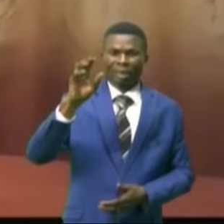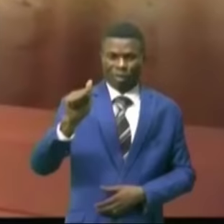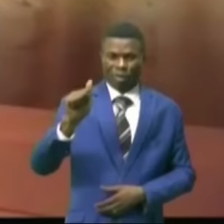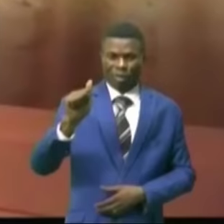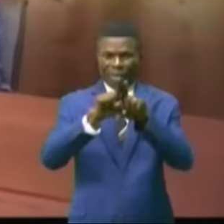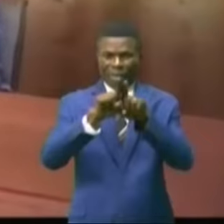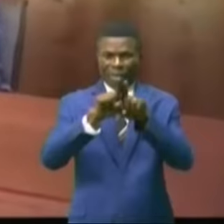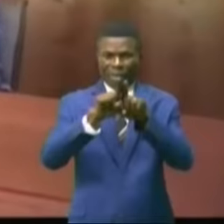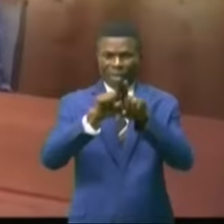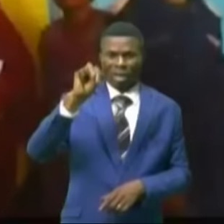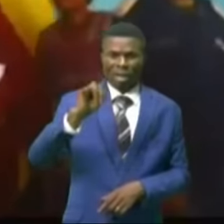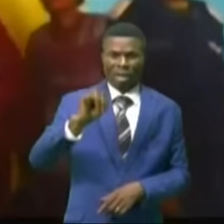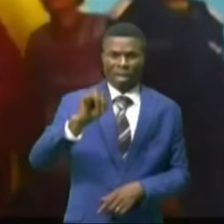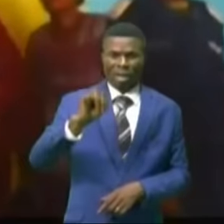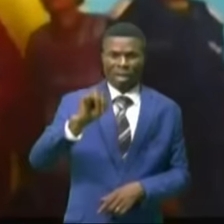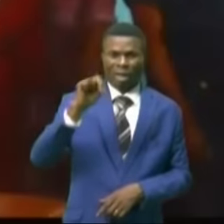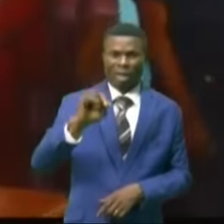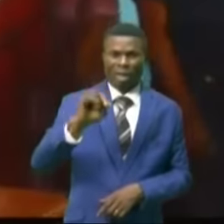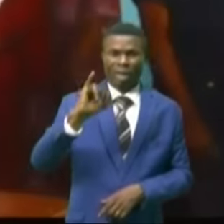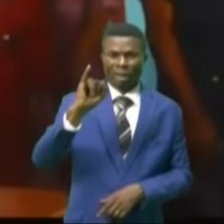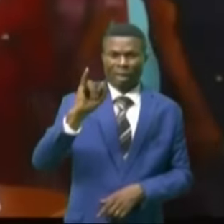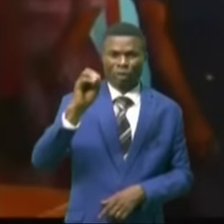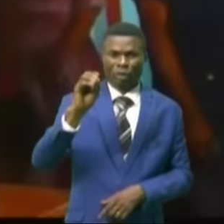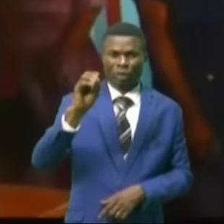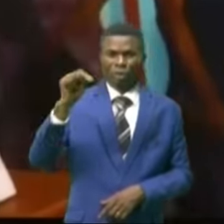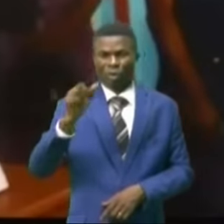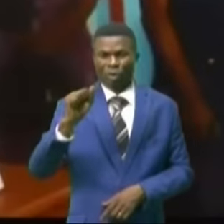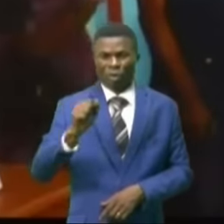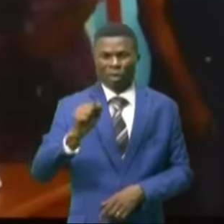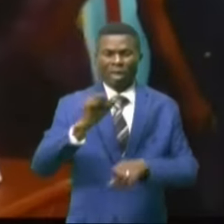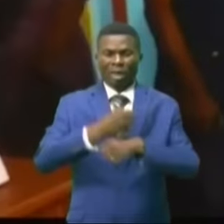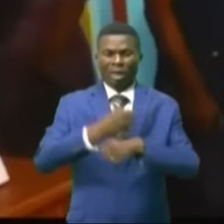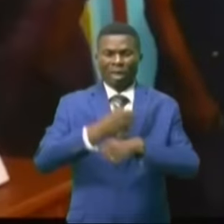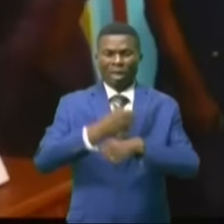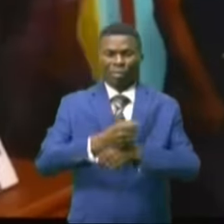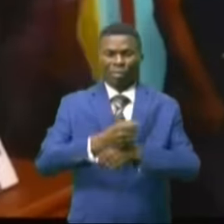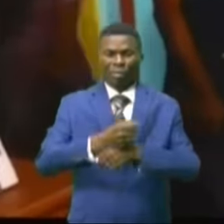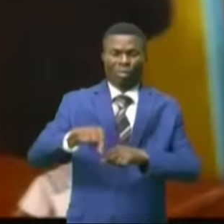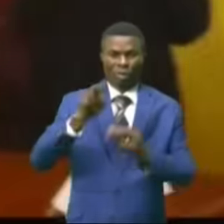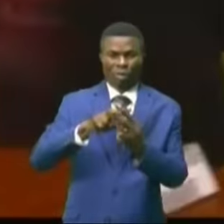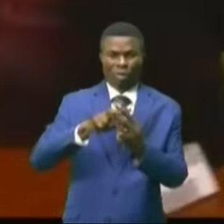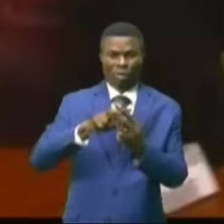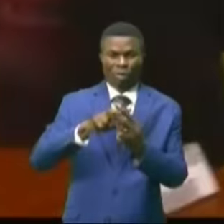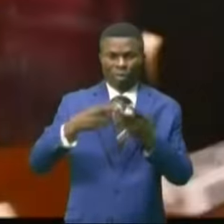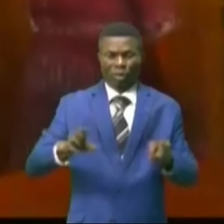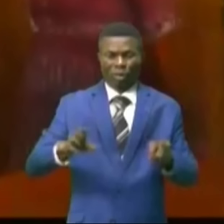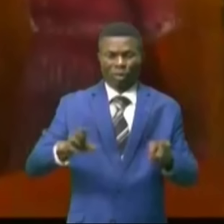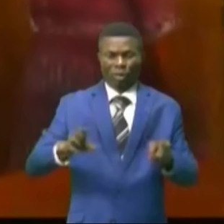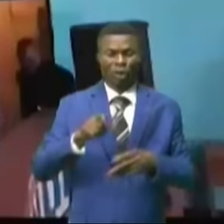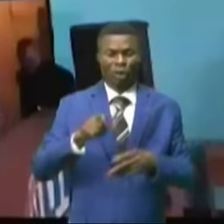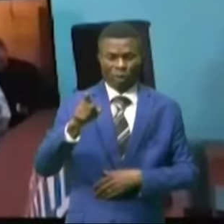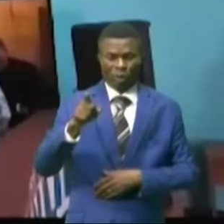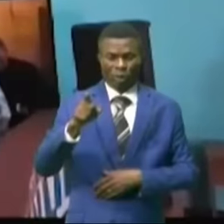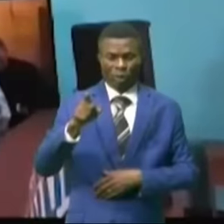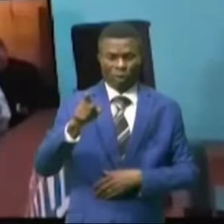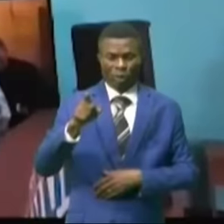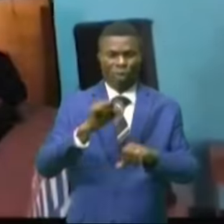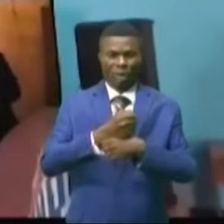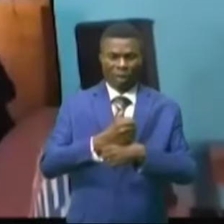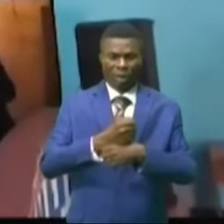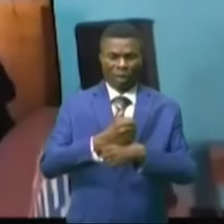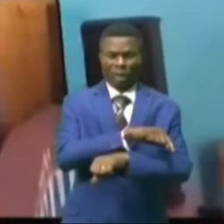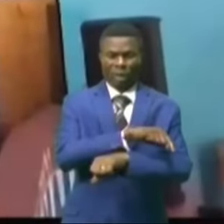Manyongo, vigilant. Après installation du bureau provisoire, celui-ci a à son tour procédé à l'installation du